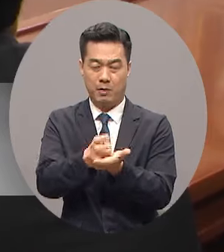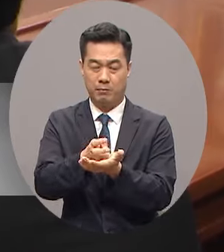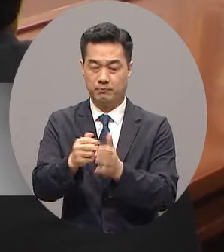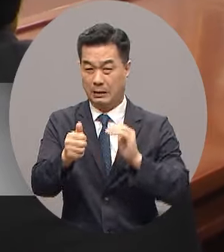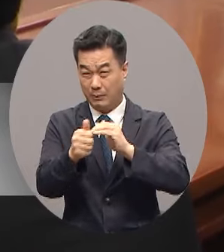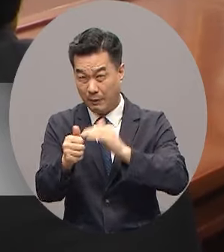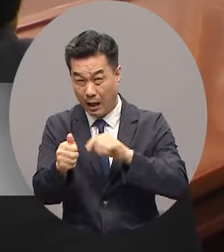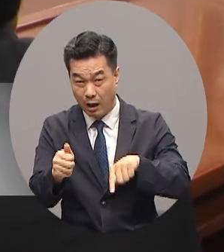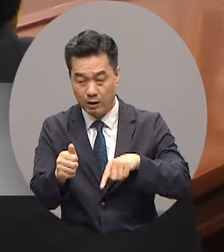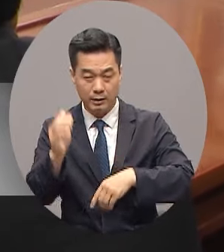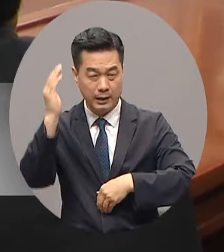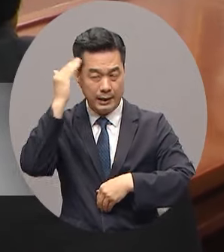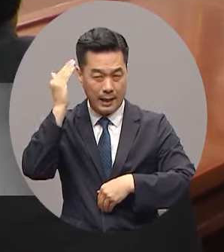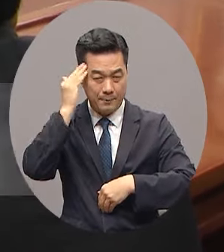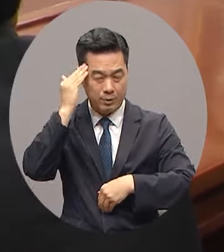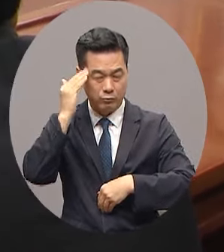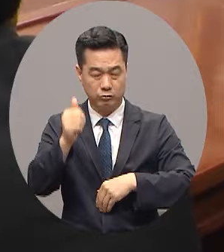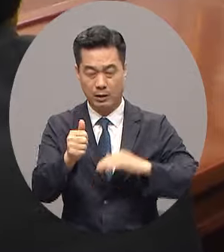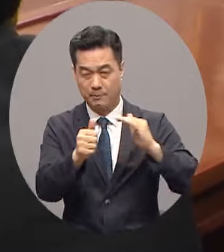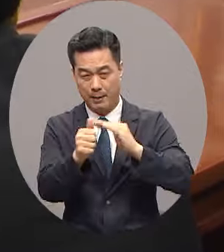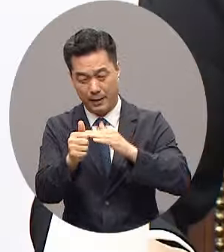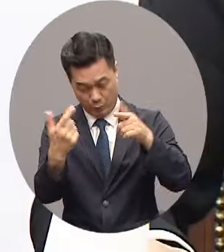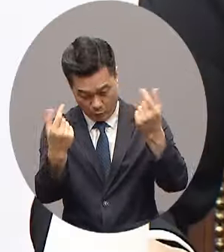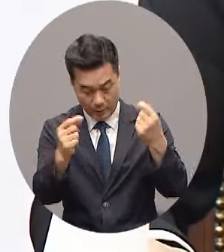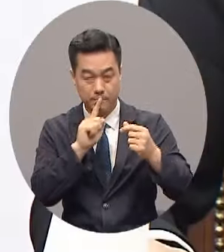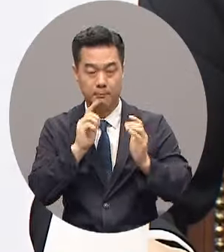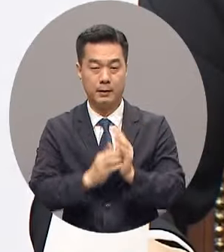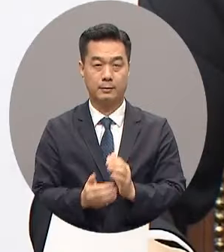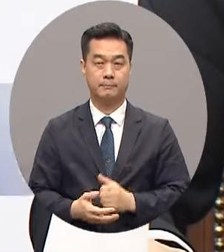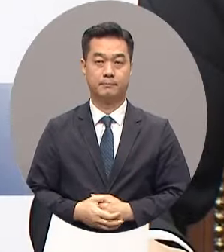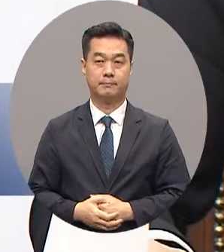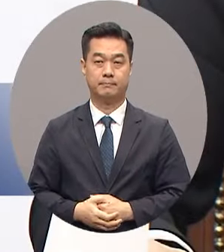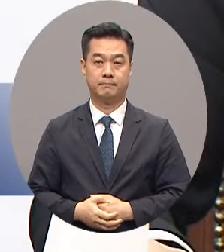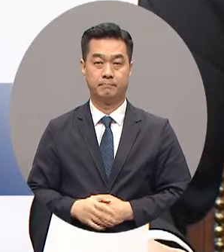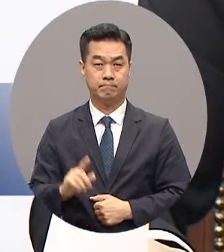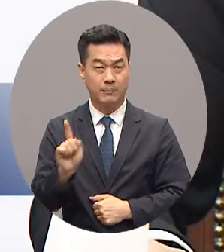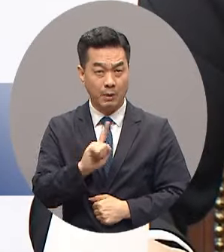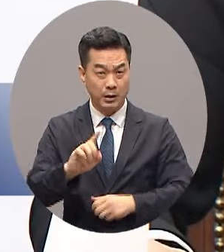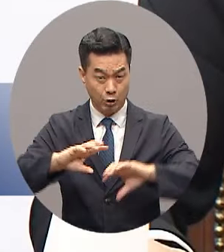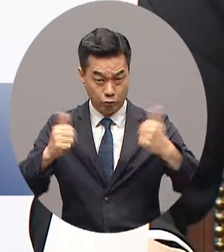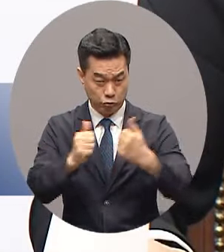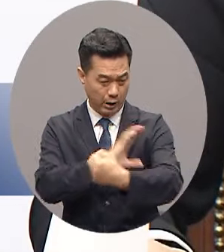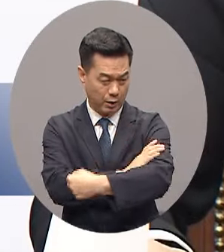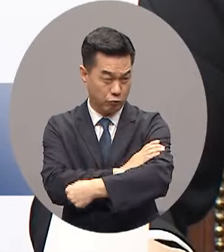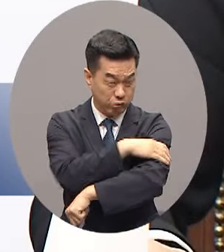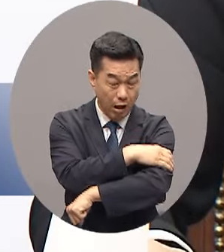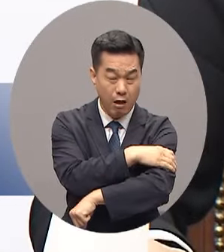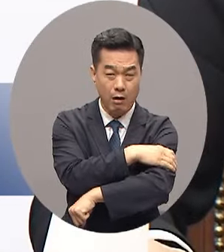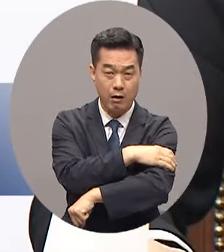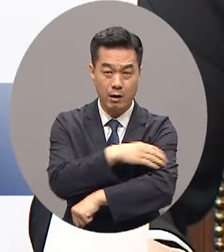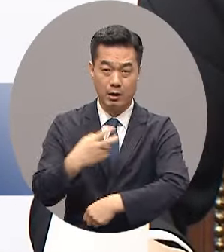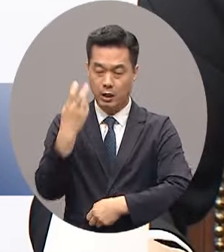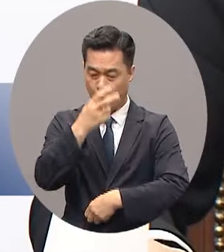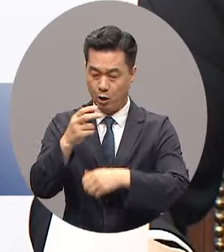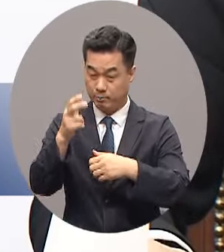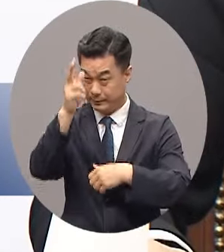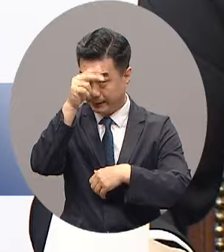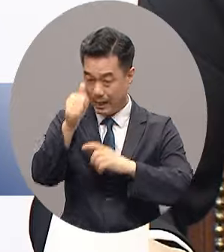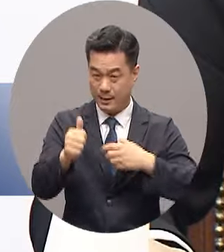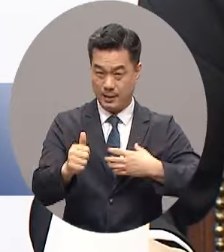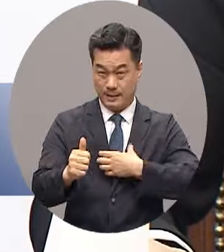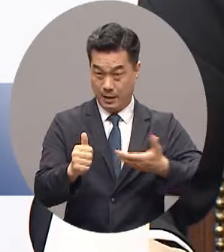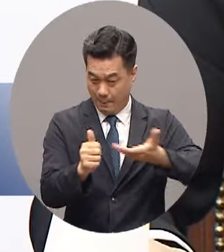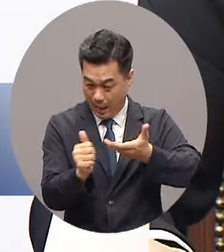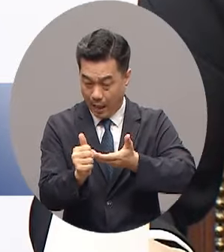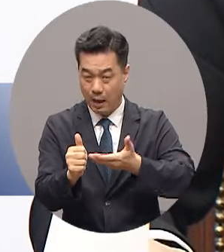건 대한민국을 흔드는 것이라고 비판했습니다. 아무리 국회의 권력으로 검찰을 협박하고 사법